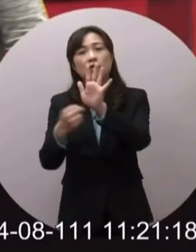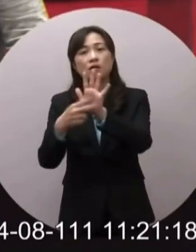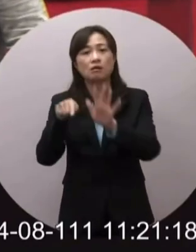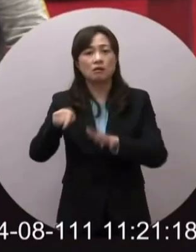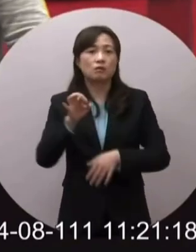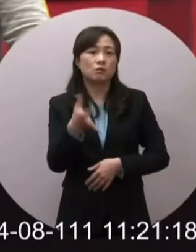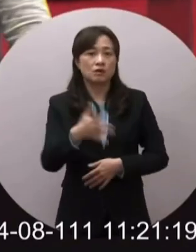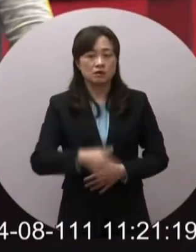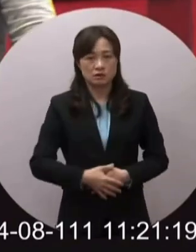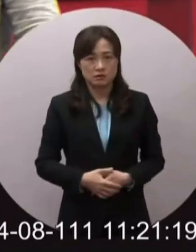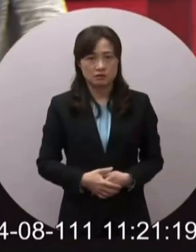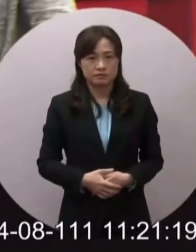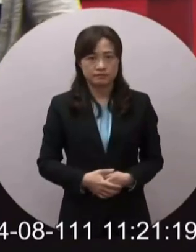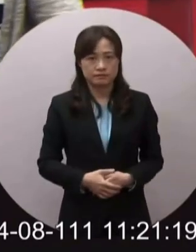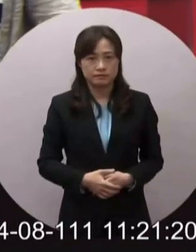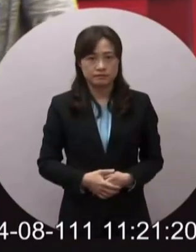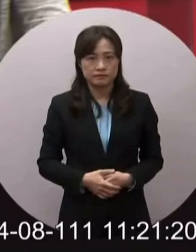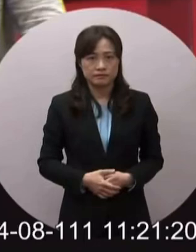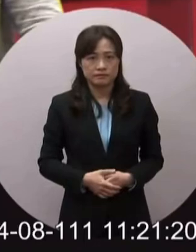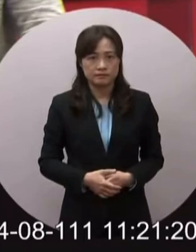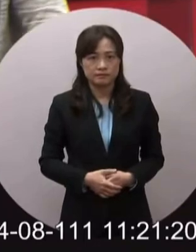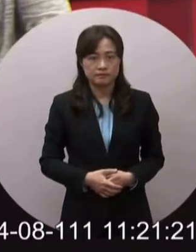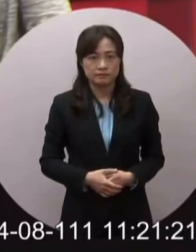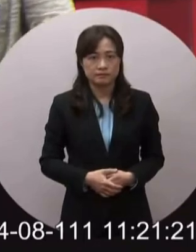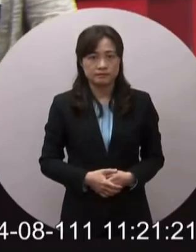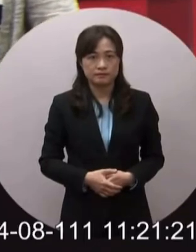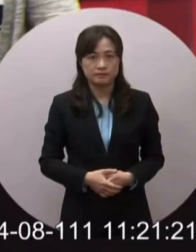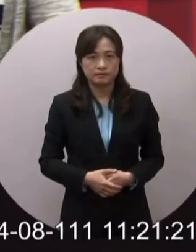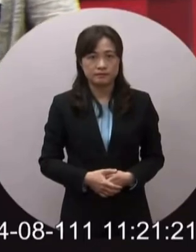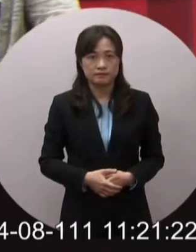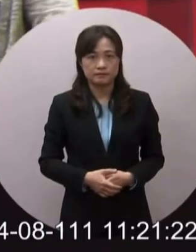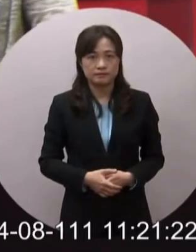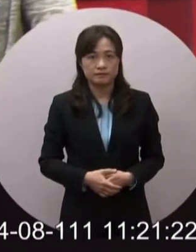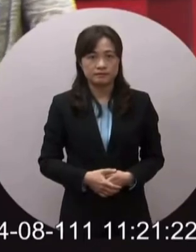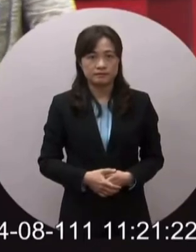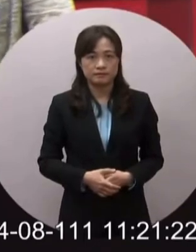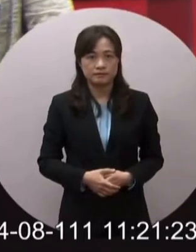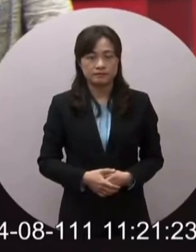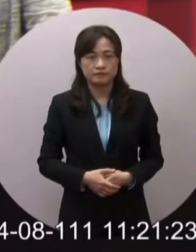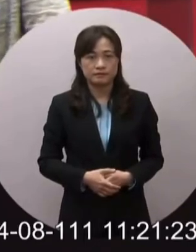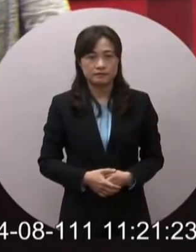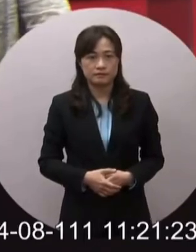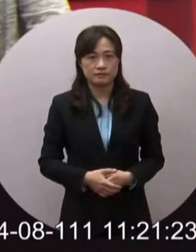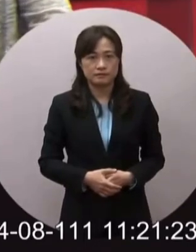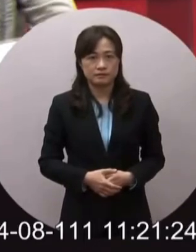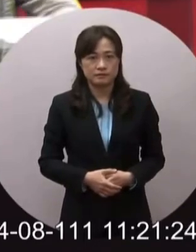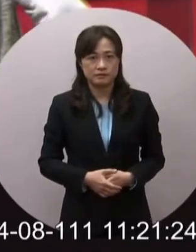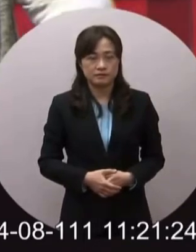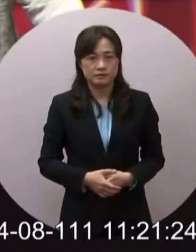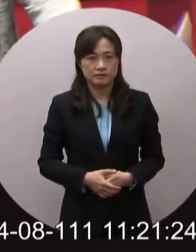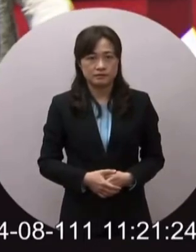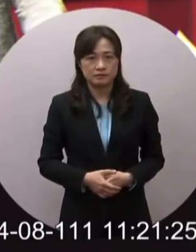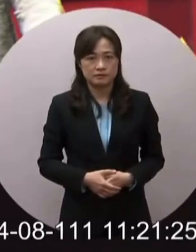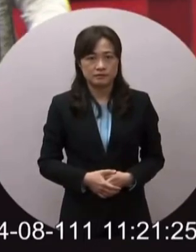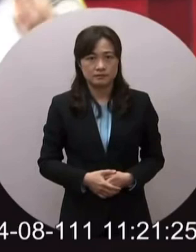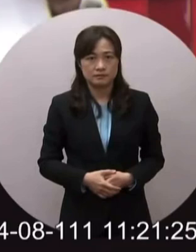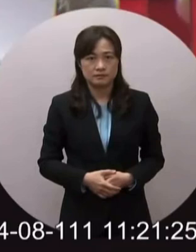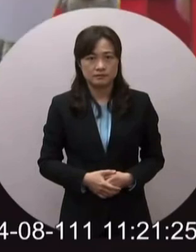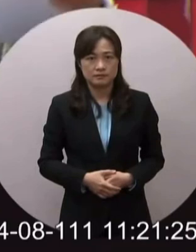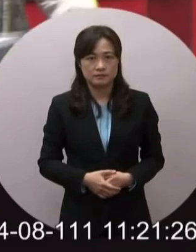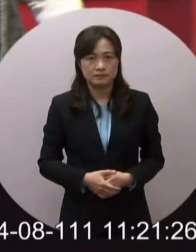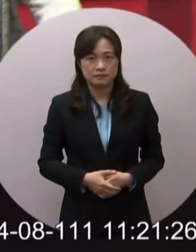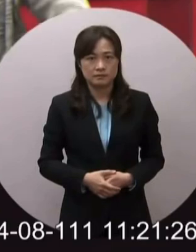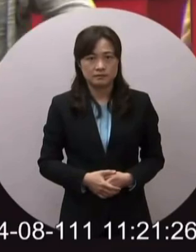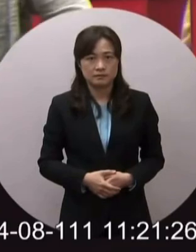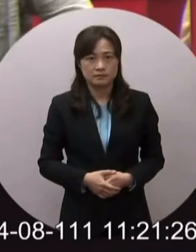吗？ 前一段委员才在感谢，其实几十年来没有办法做到的班班的有冷气，我们用尽